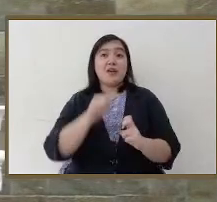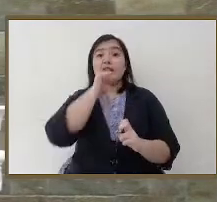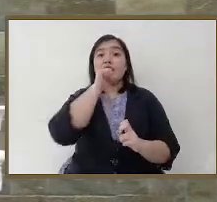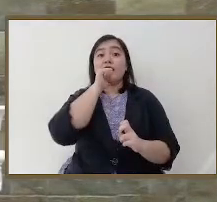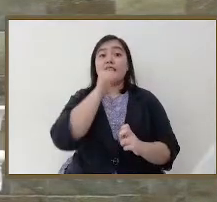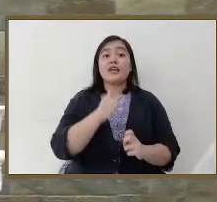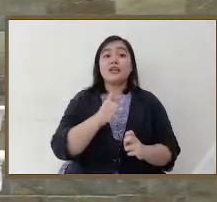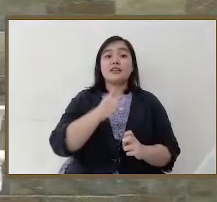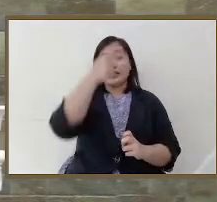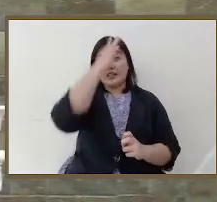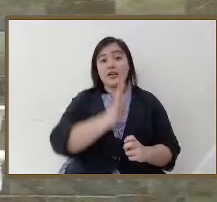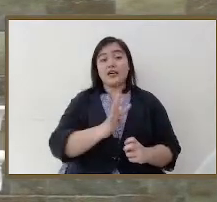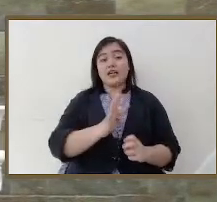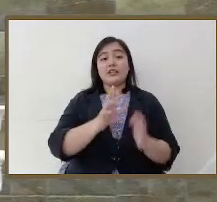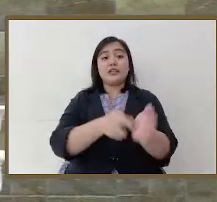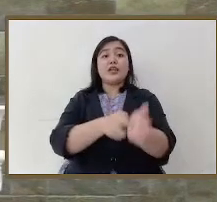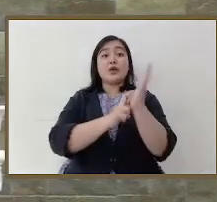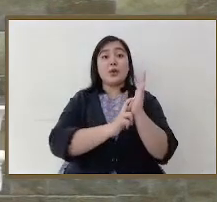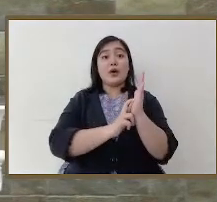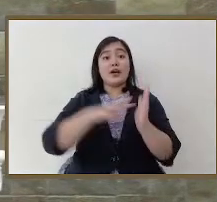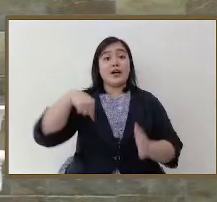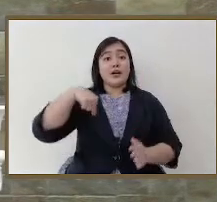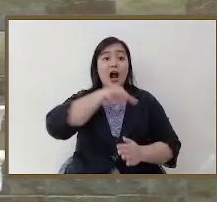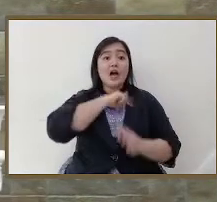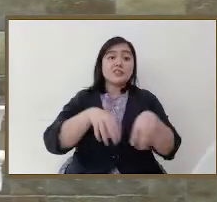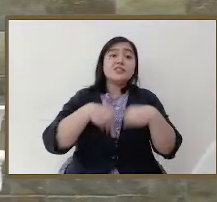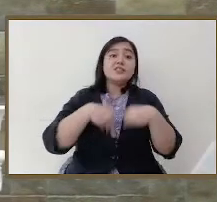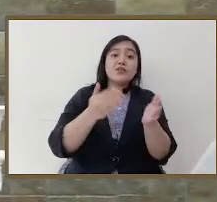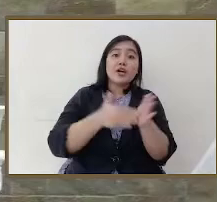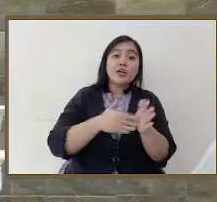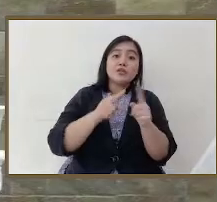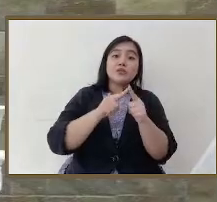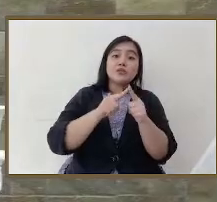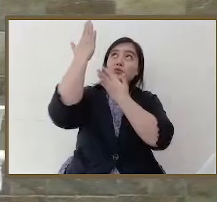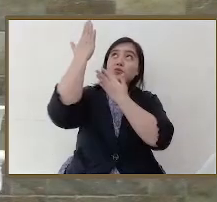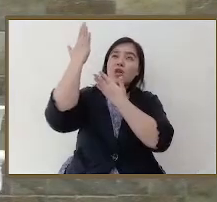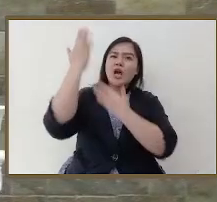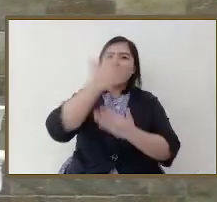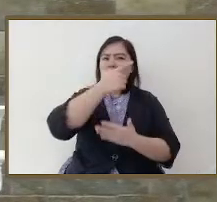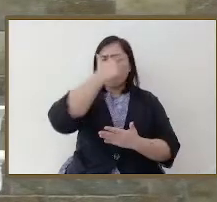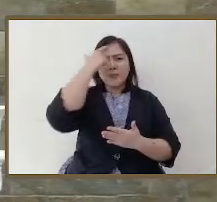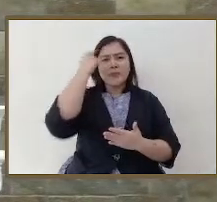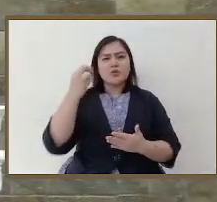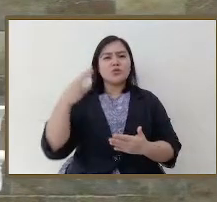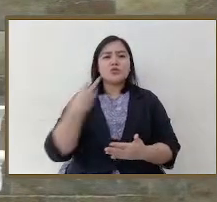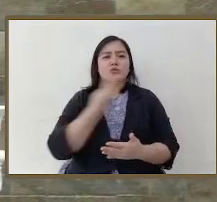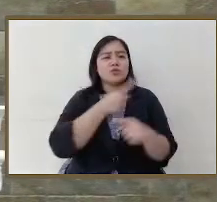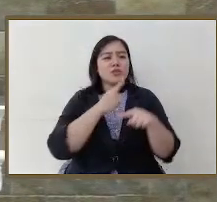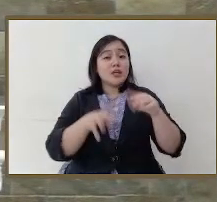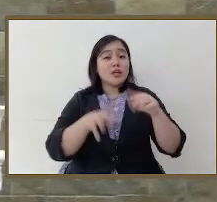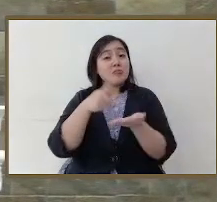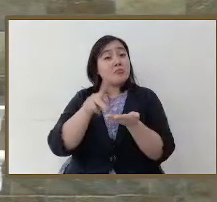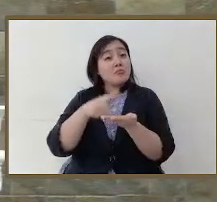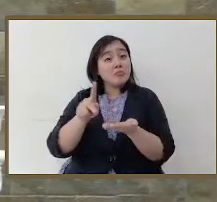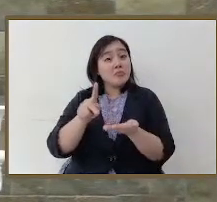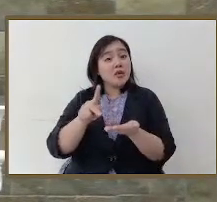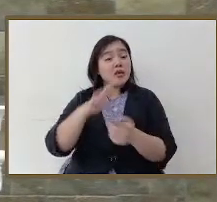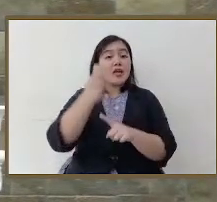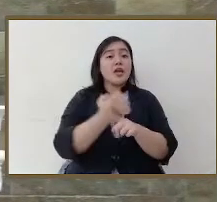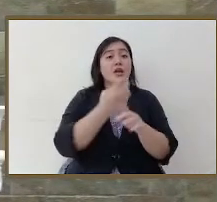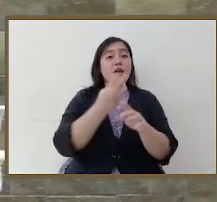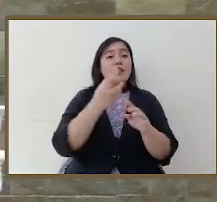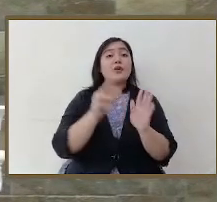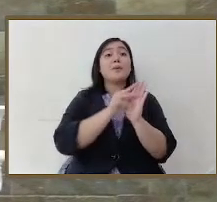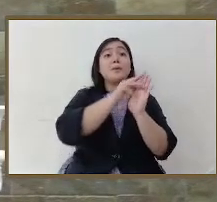ang ganito. Sapagkat minuminuto, kapatid, ay hindi po natin kayang bayaran ang every minute ng ating hininga, no,